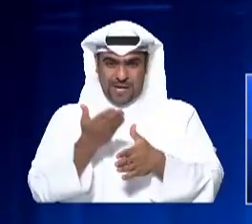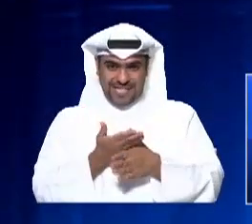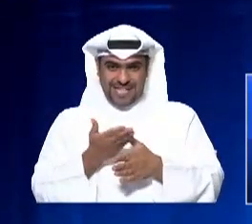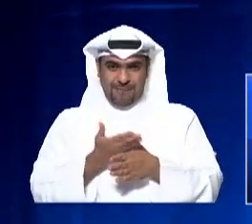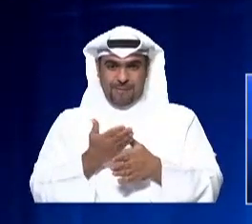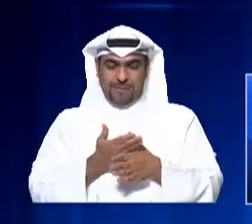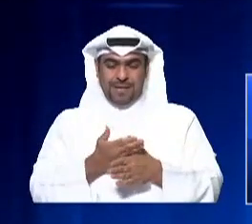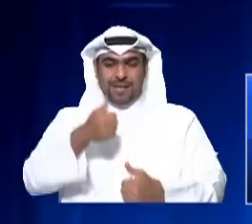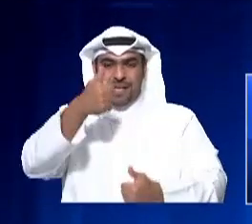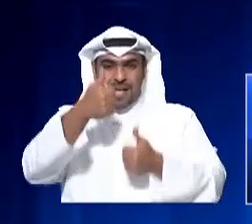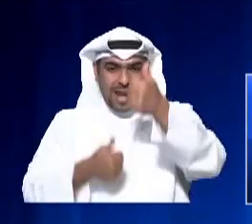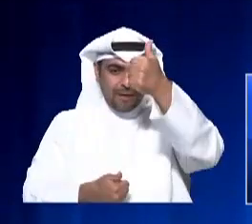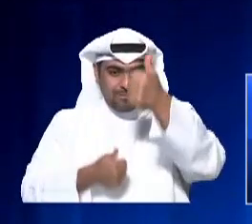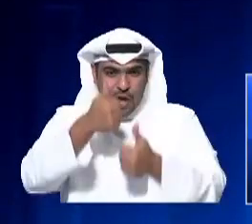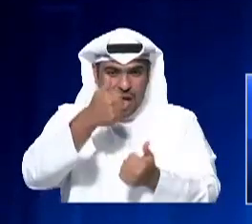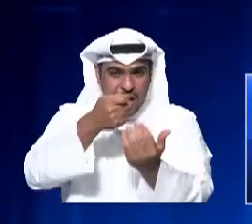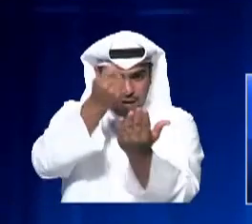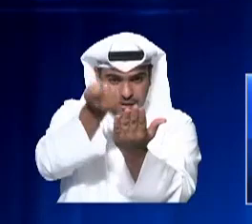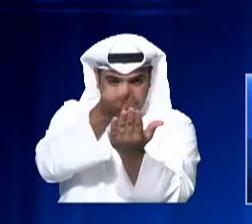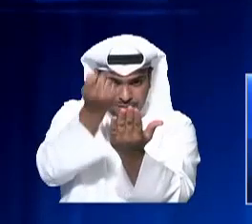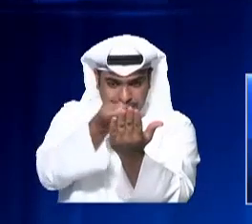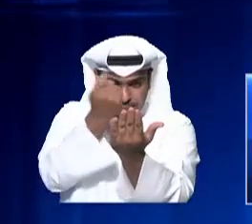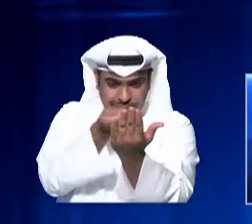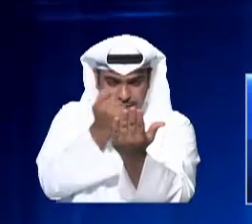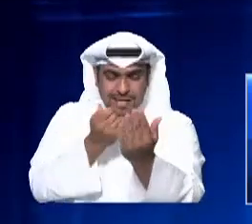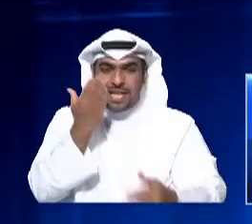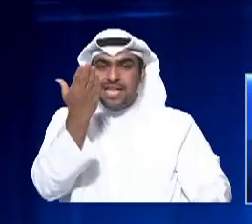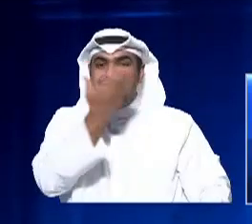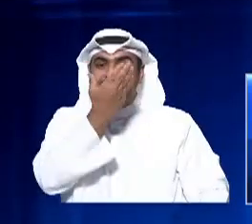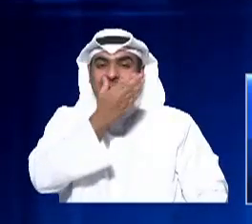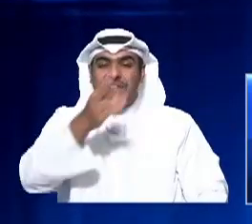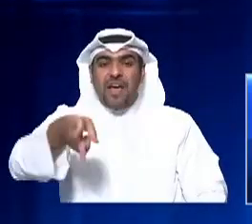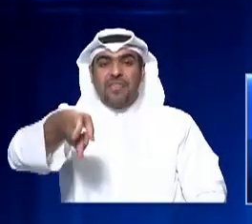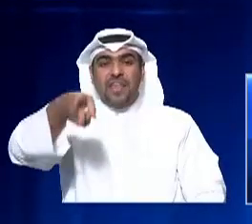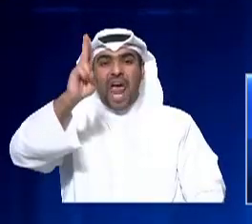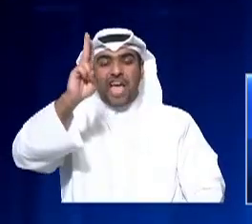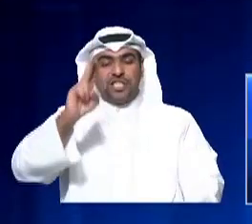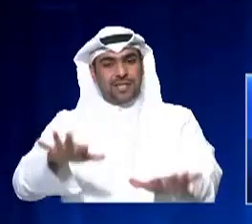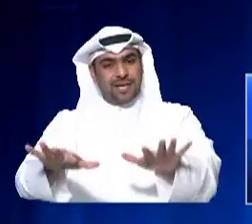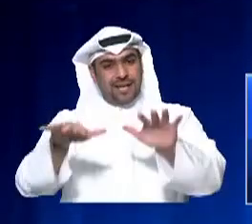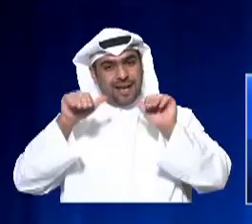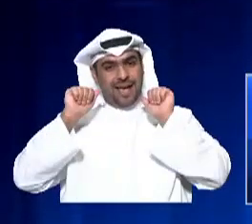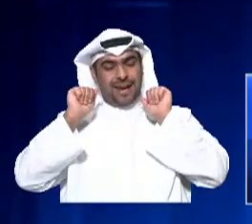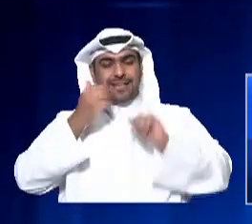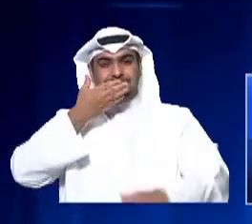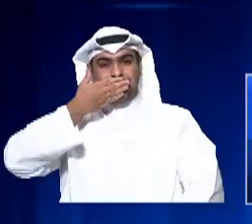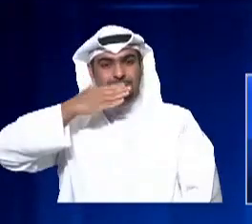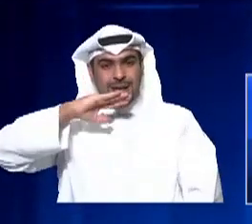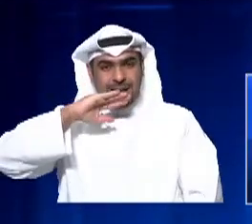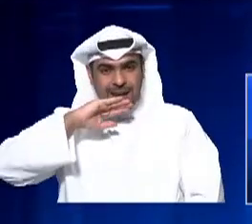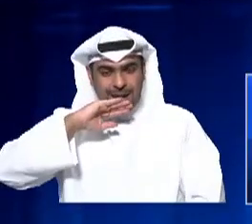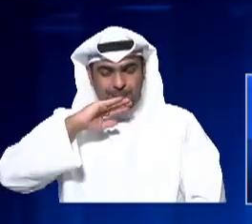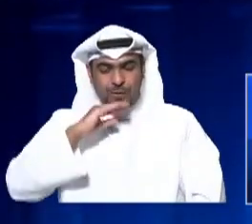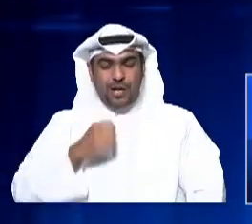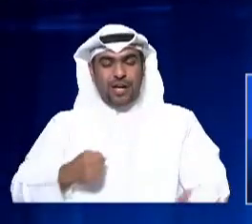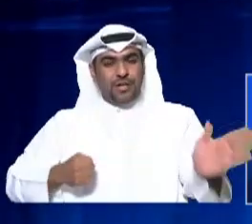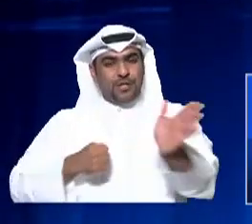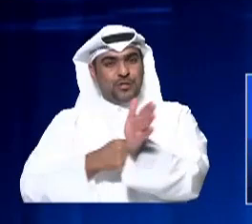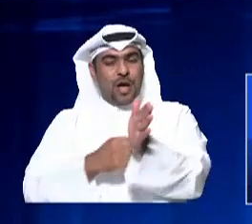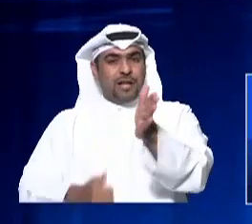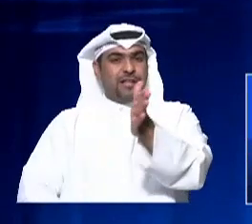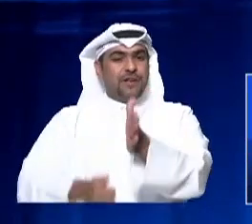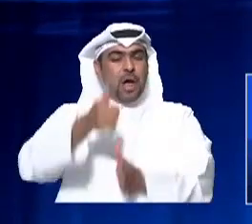إدارة الاختبارات الورقية التي أداها طلبة الصف الثاني عشر في الدور الأول للعام الدراسي